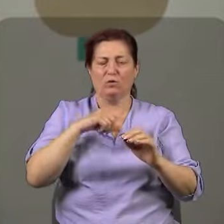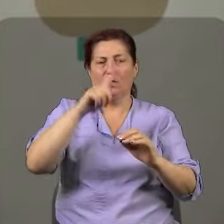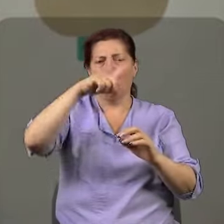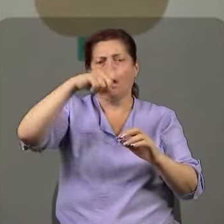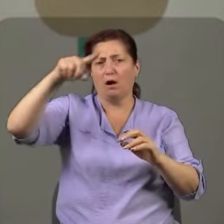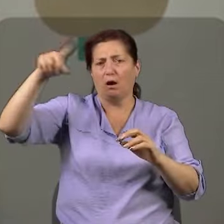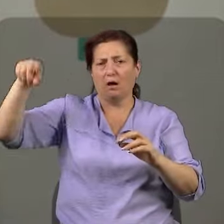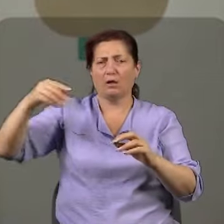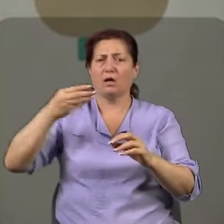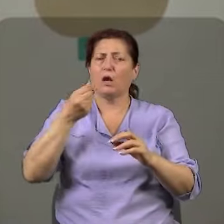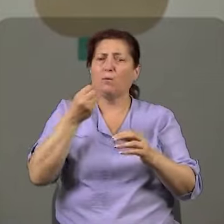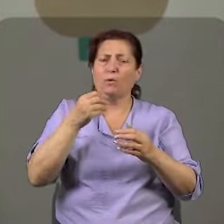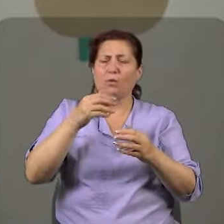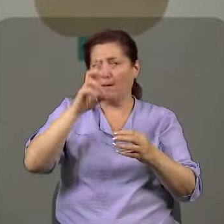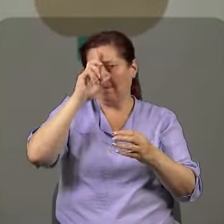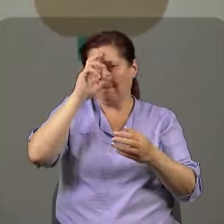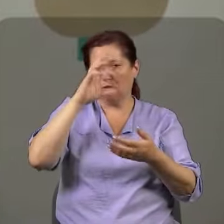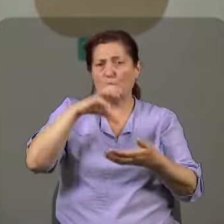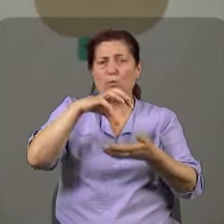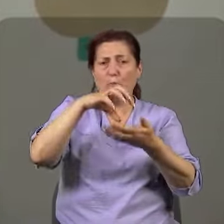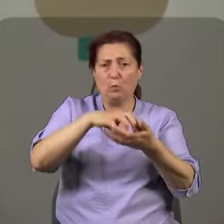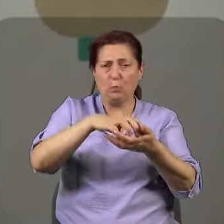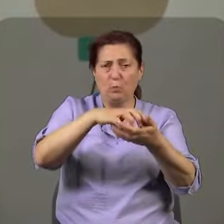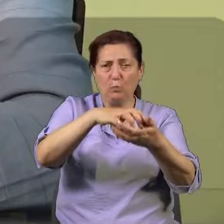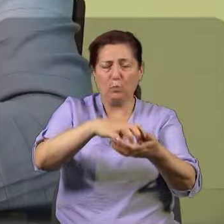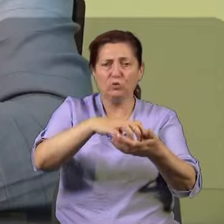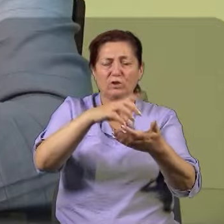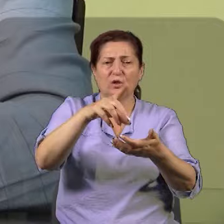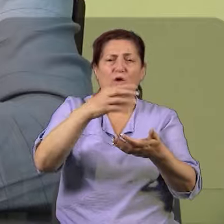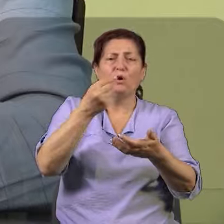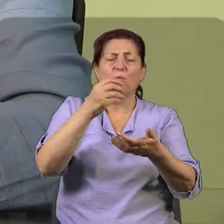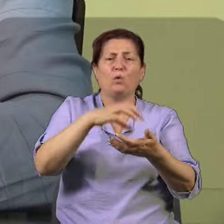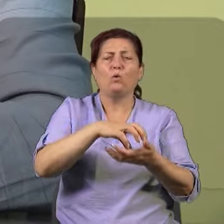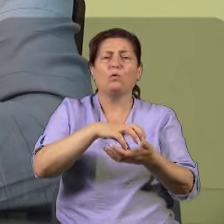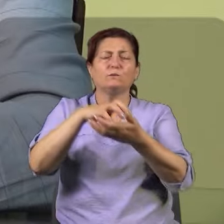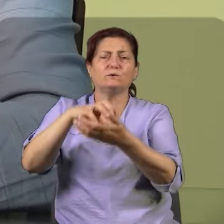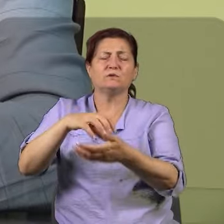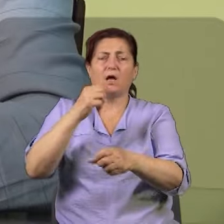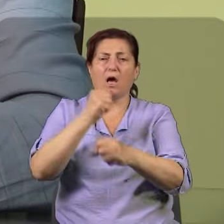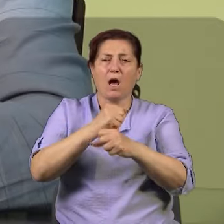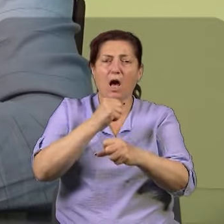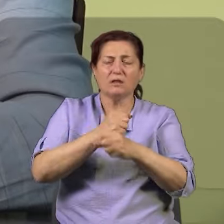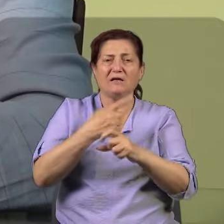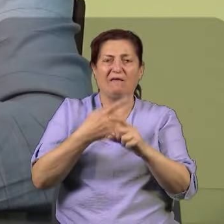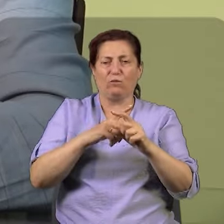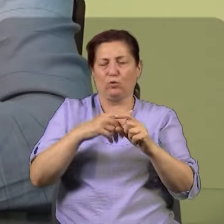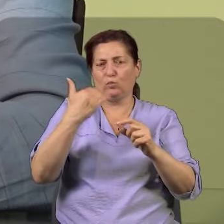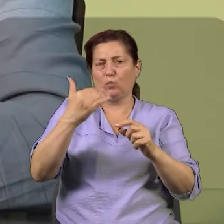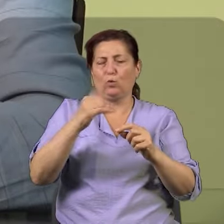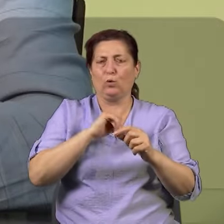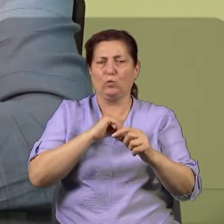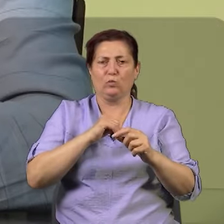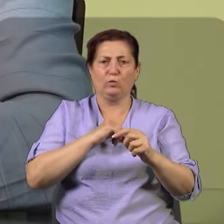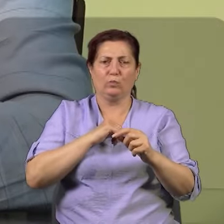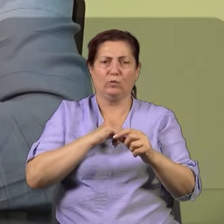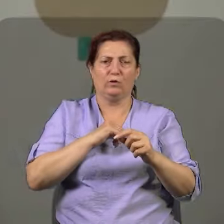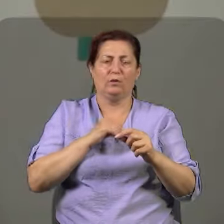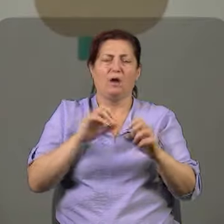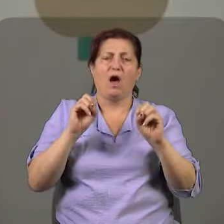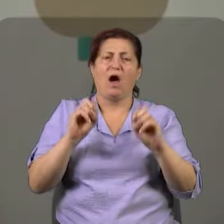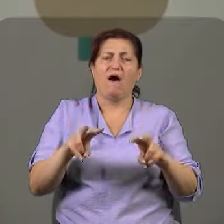հավաքած բյուջեից, պետական բյուջեից պետքա այդ գործը անի, որպեսզի արդյունավետությունը պետական համակարգի, պետական կարողությունների